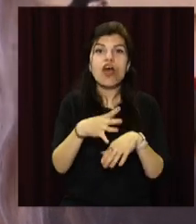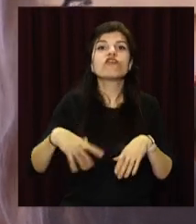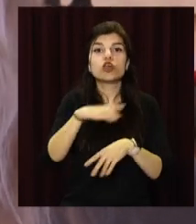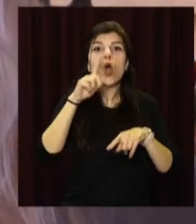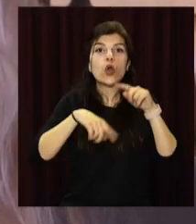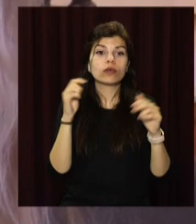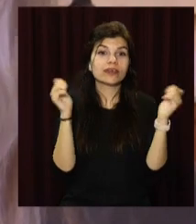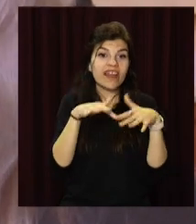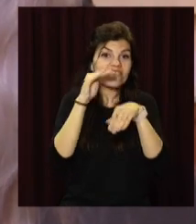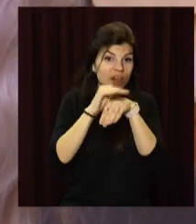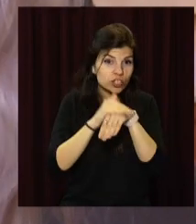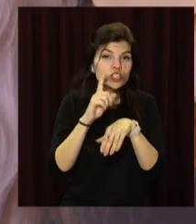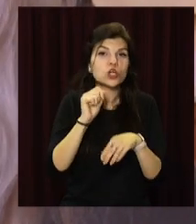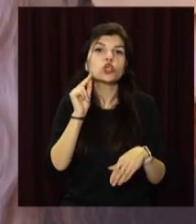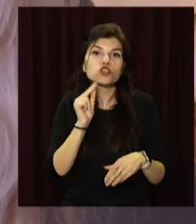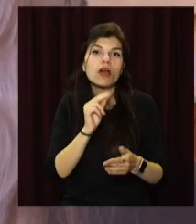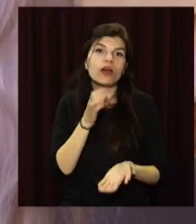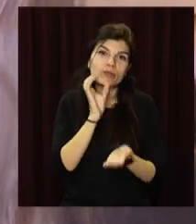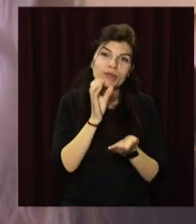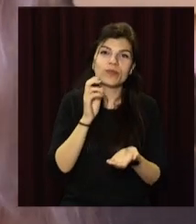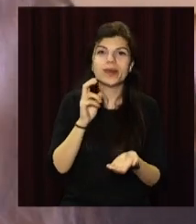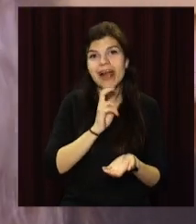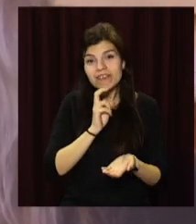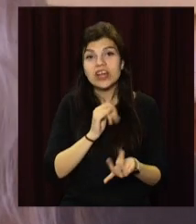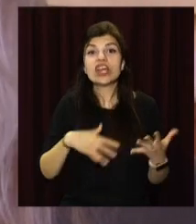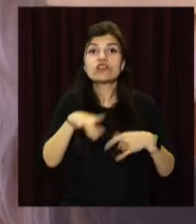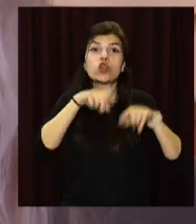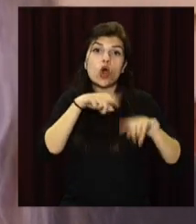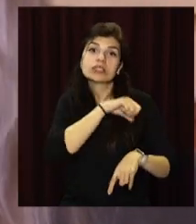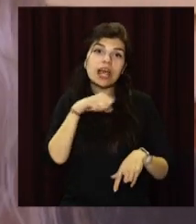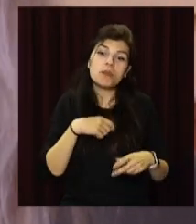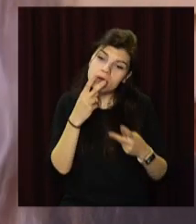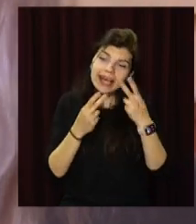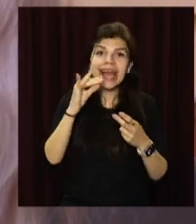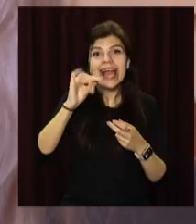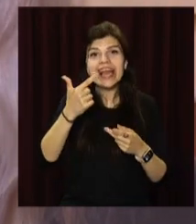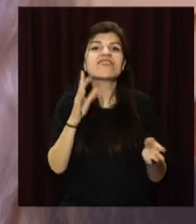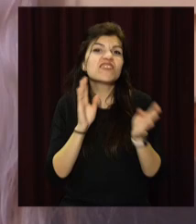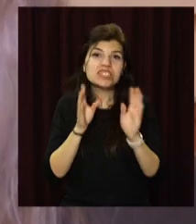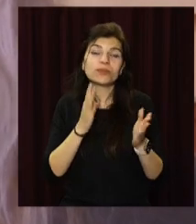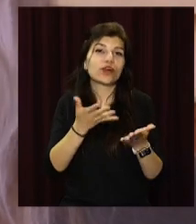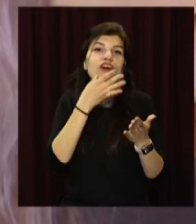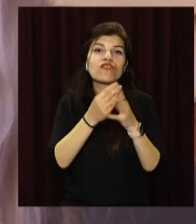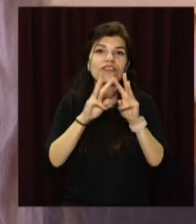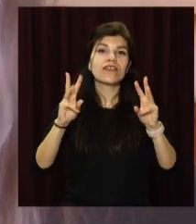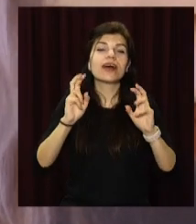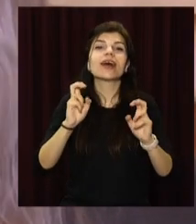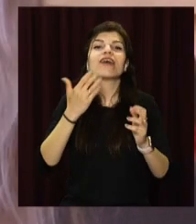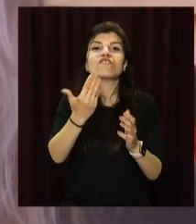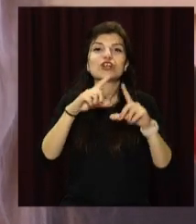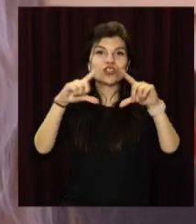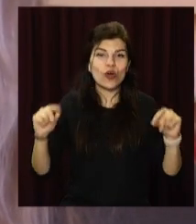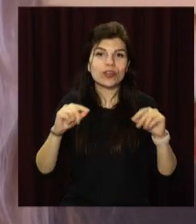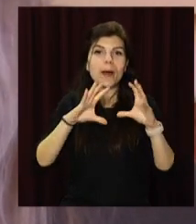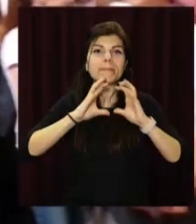родину ввечері за чашечкою кави. І всі переглянуть залюбки в інстаграмі, фейсбуці, на сайті «Планети щастя»